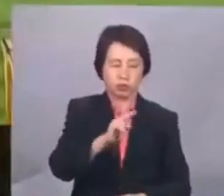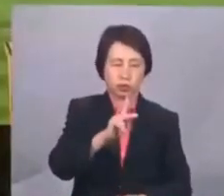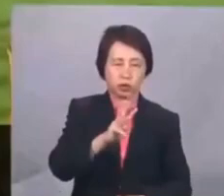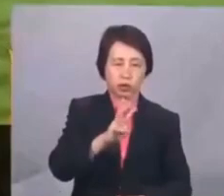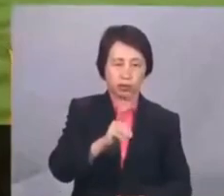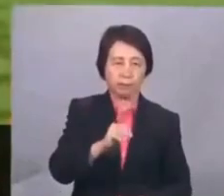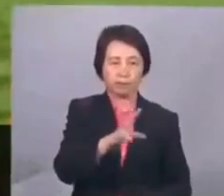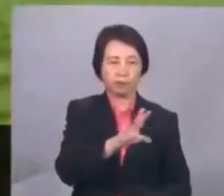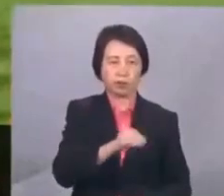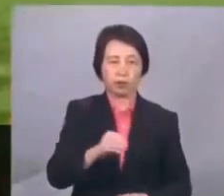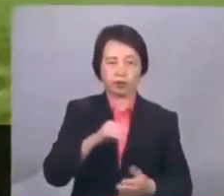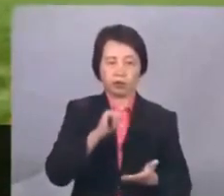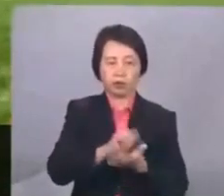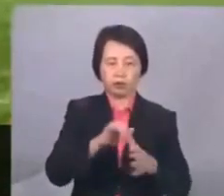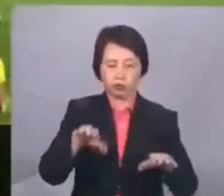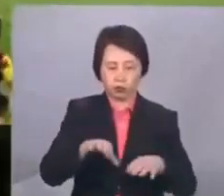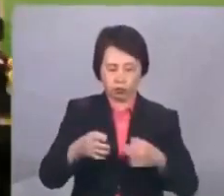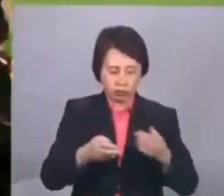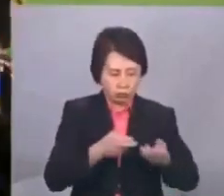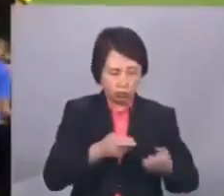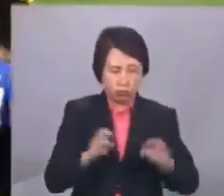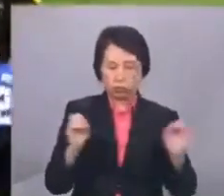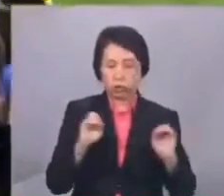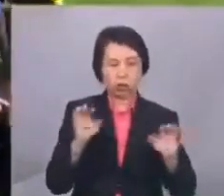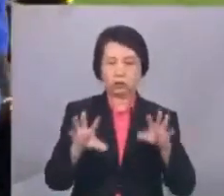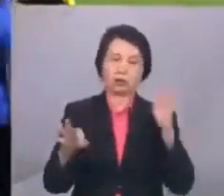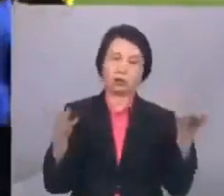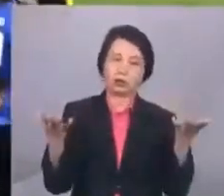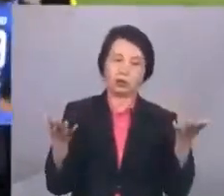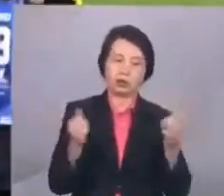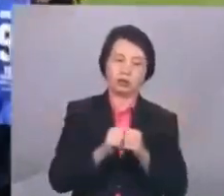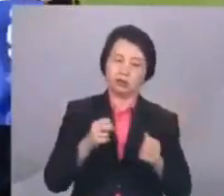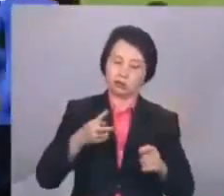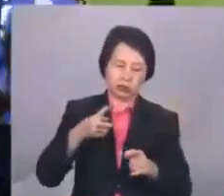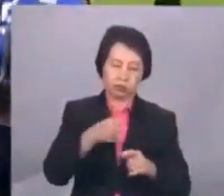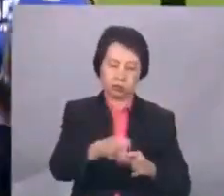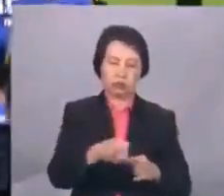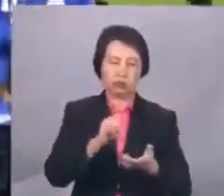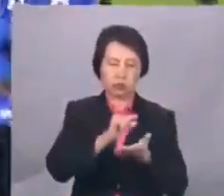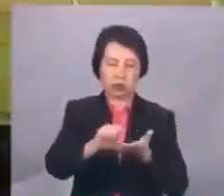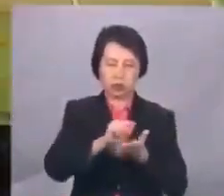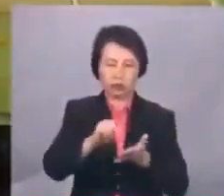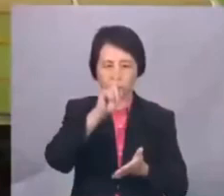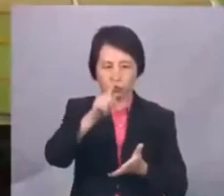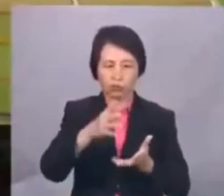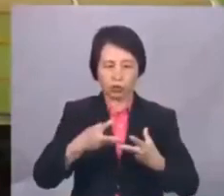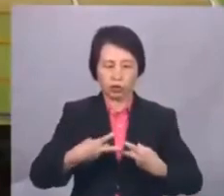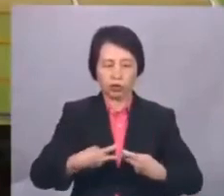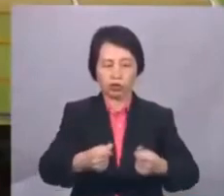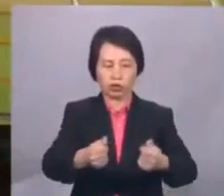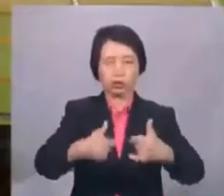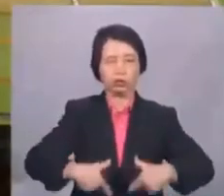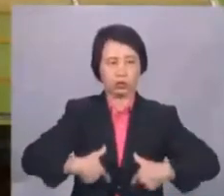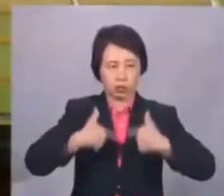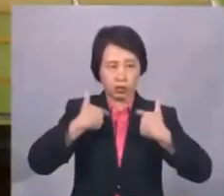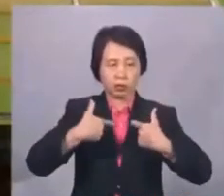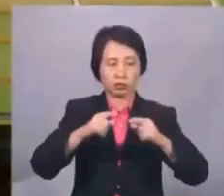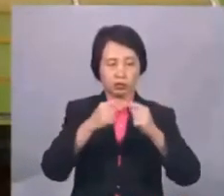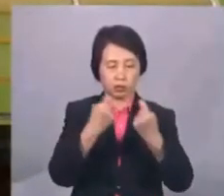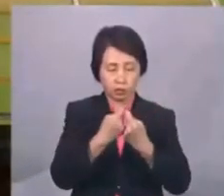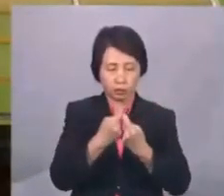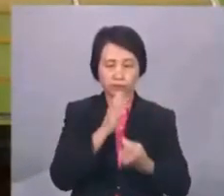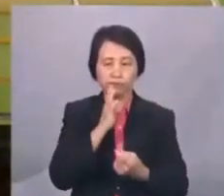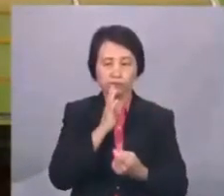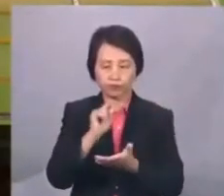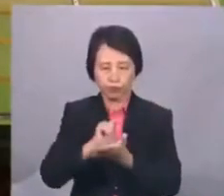MFC dan situasi Itu membuatkan pengurusan tiada pilihan mengambil langkah memotong gaji bagi memastikan kelangsungan pasukan tambah Mama